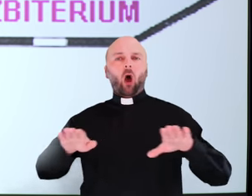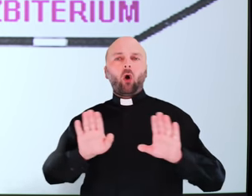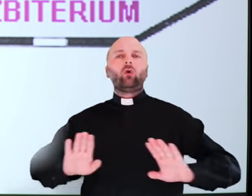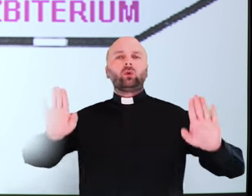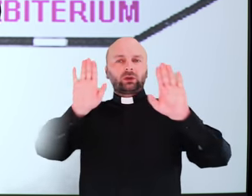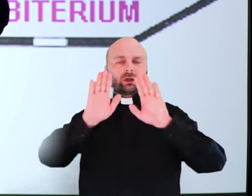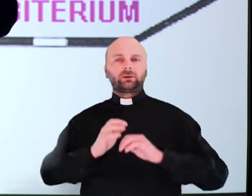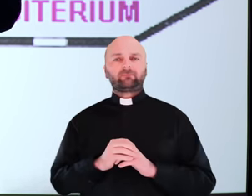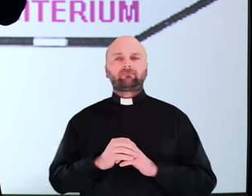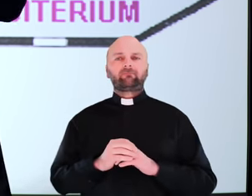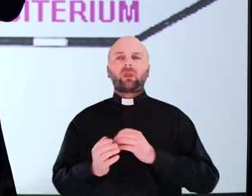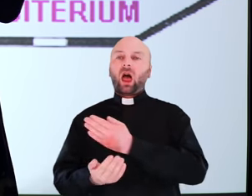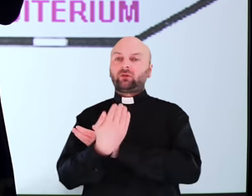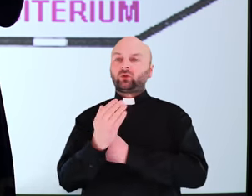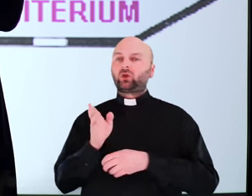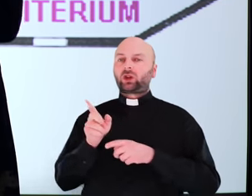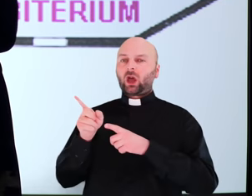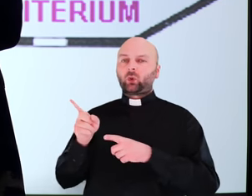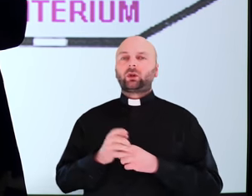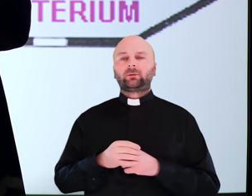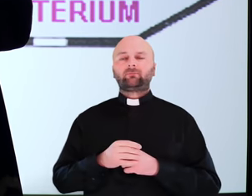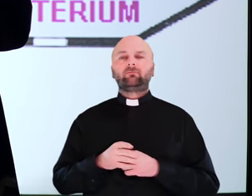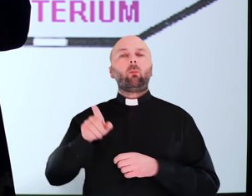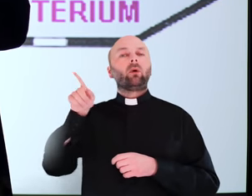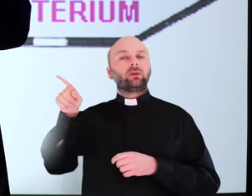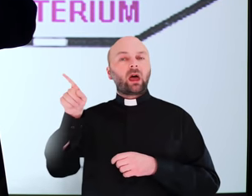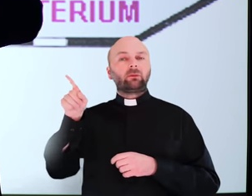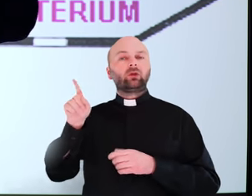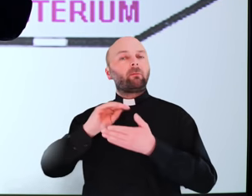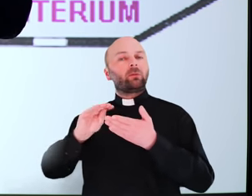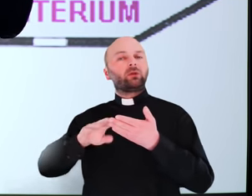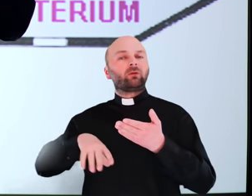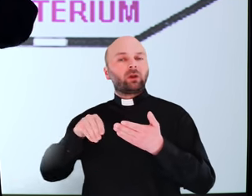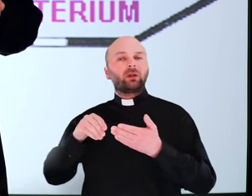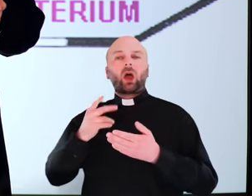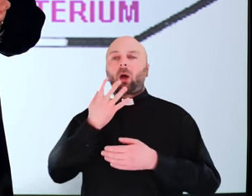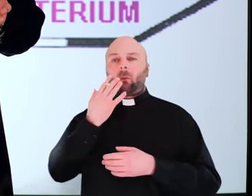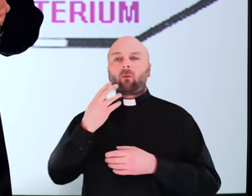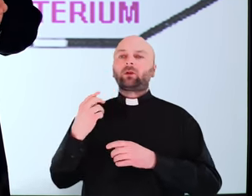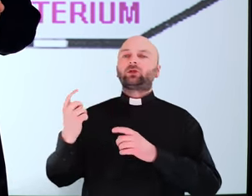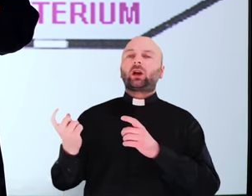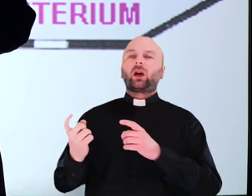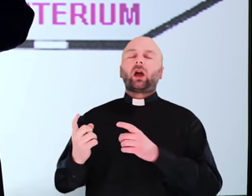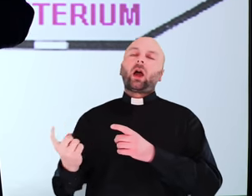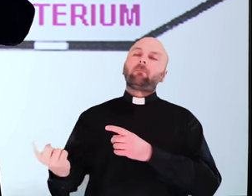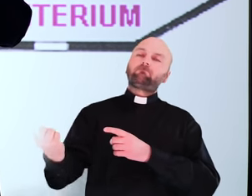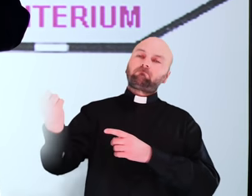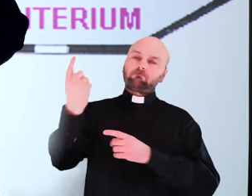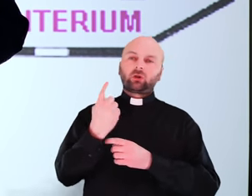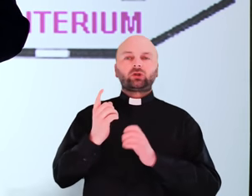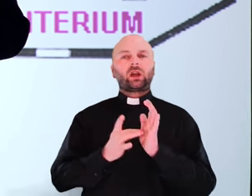wschodowi. Bo właśnie z tego kierunku ma przyjść Jezus Chrystus, który